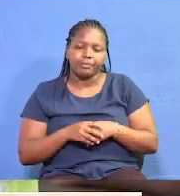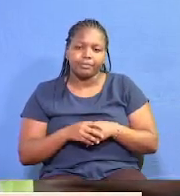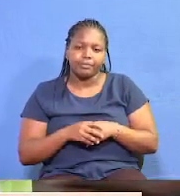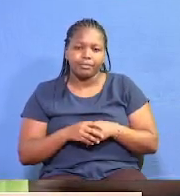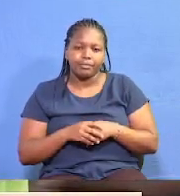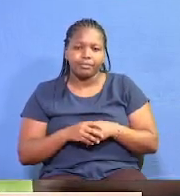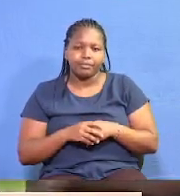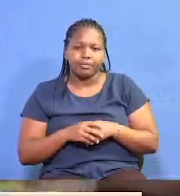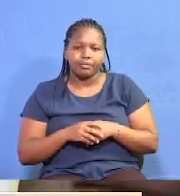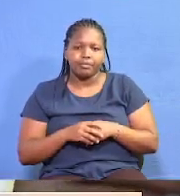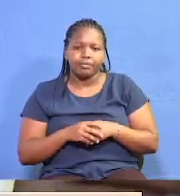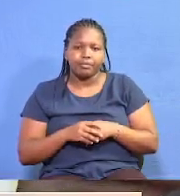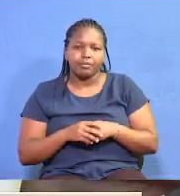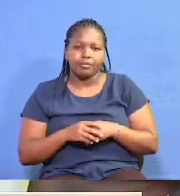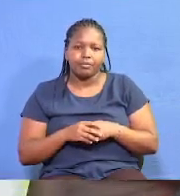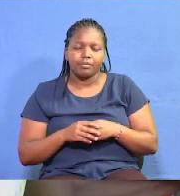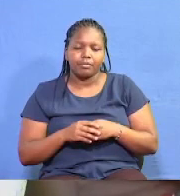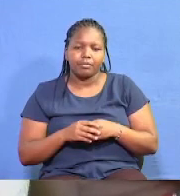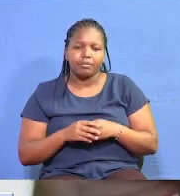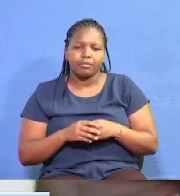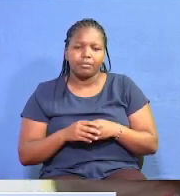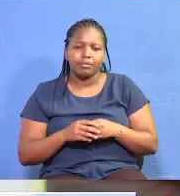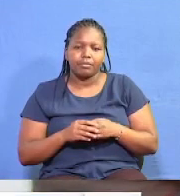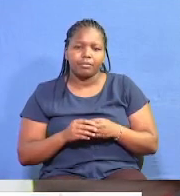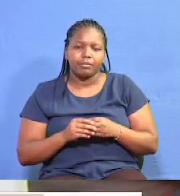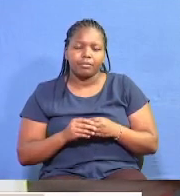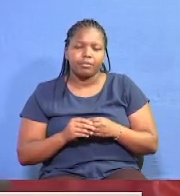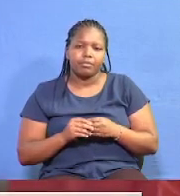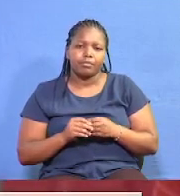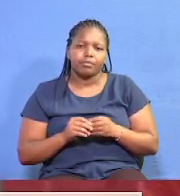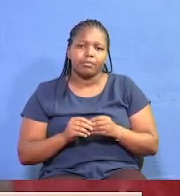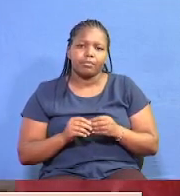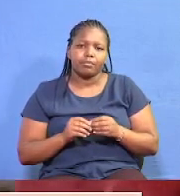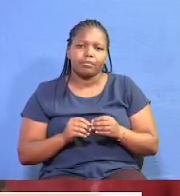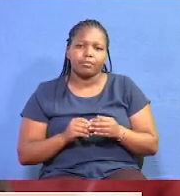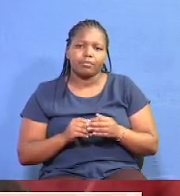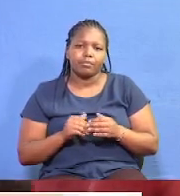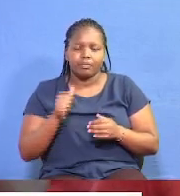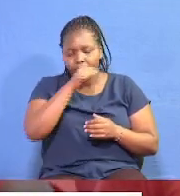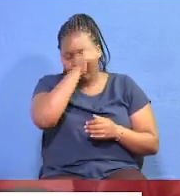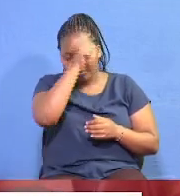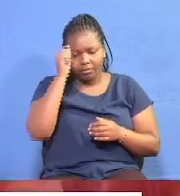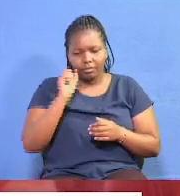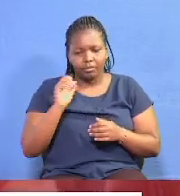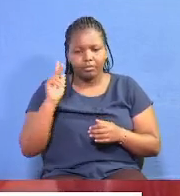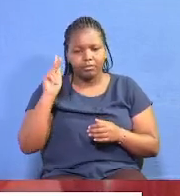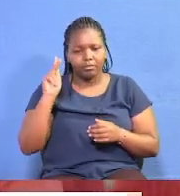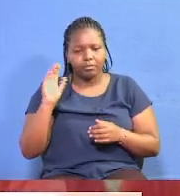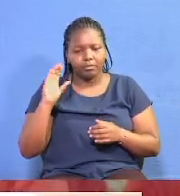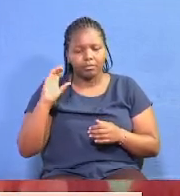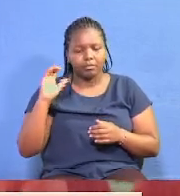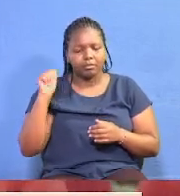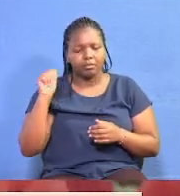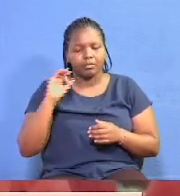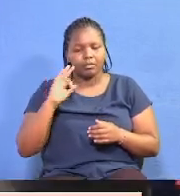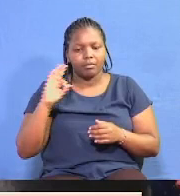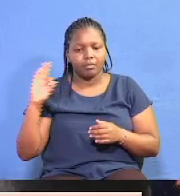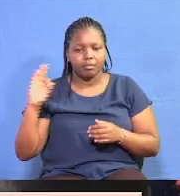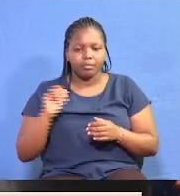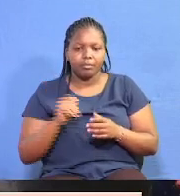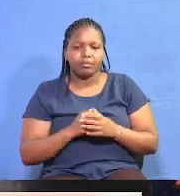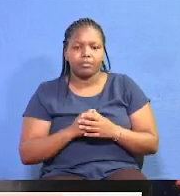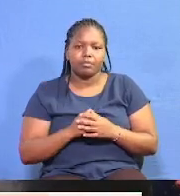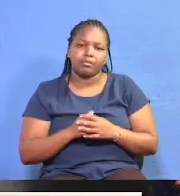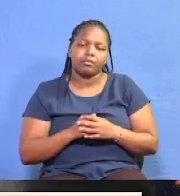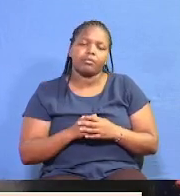42 wanaopokea mafunzo haya ya shirikisho la soka Afrika CAF kupitia kwa tawi la FKF la